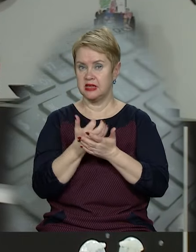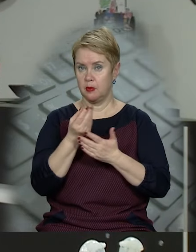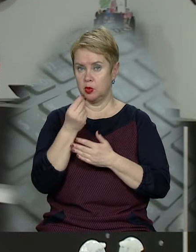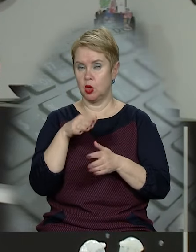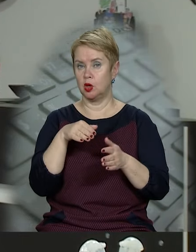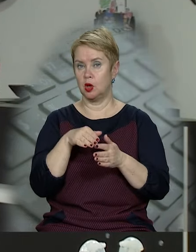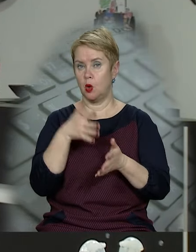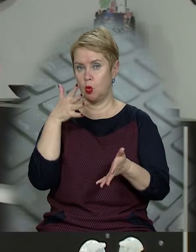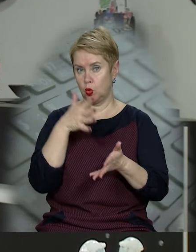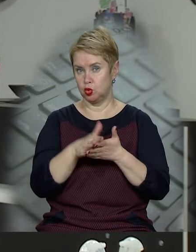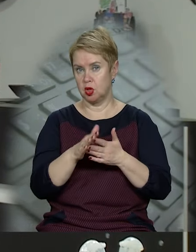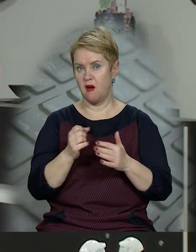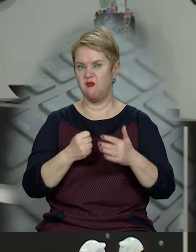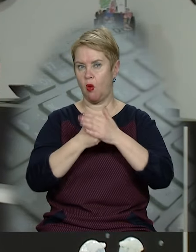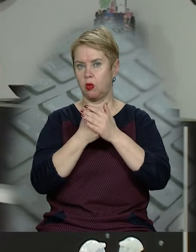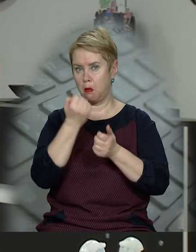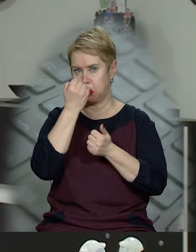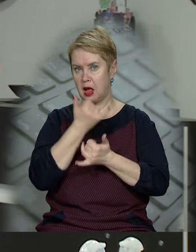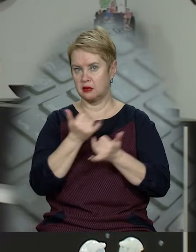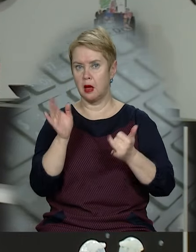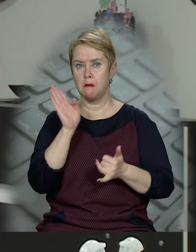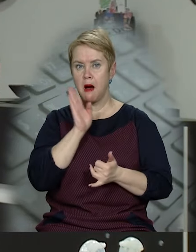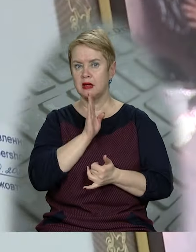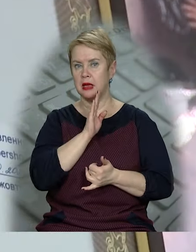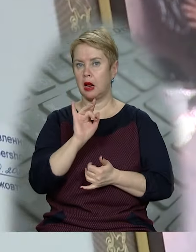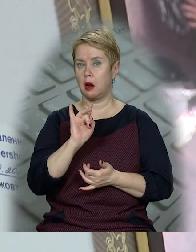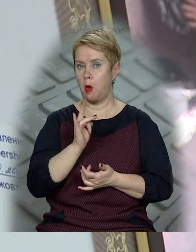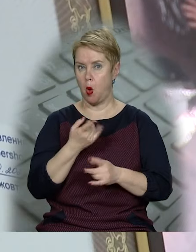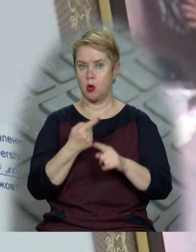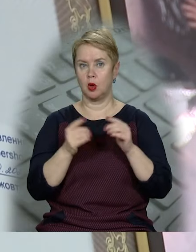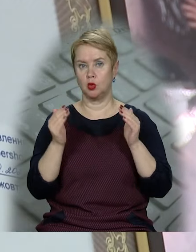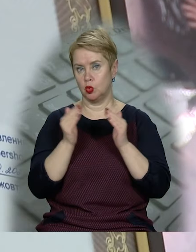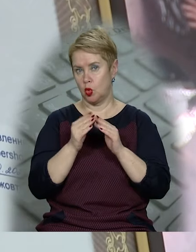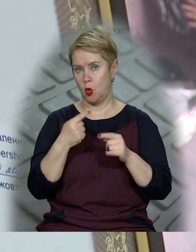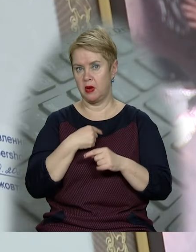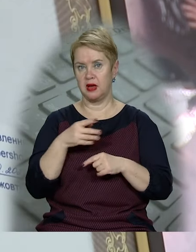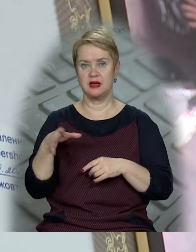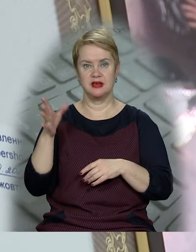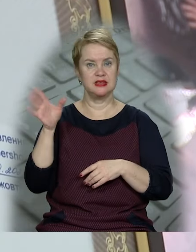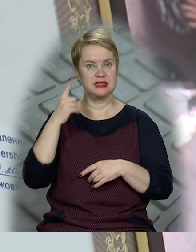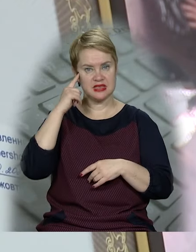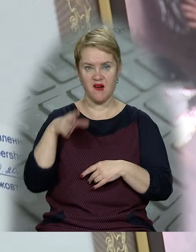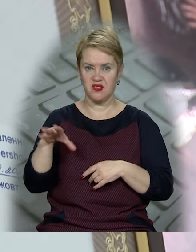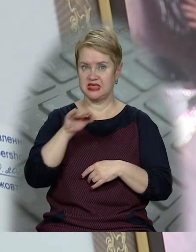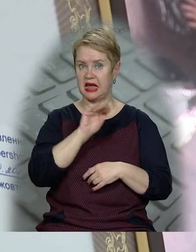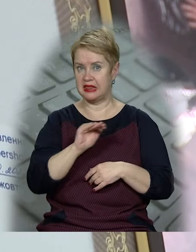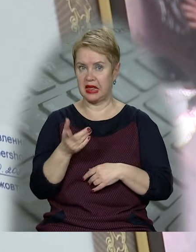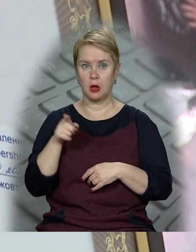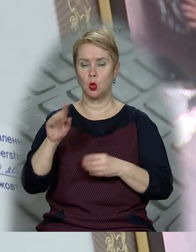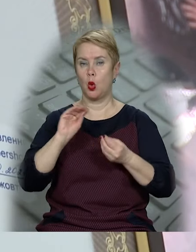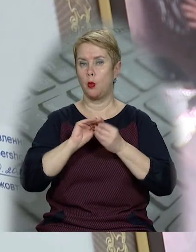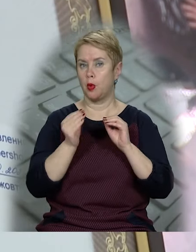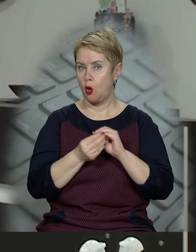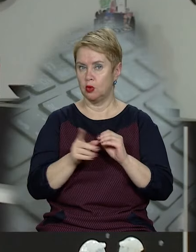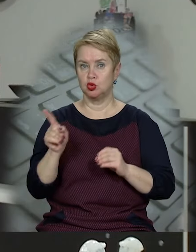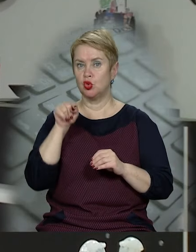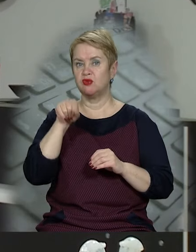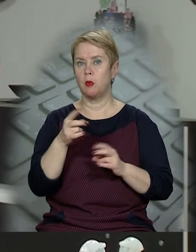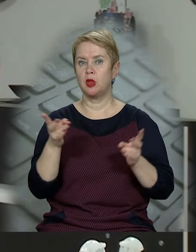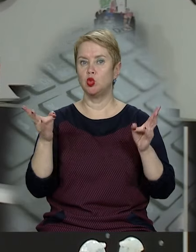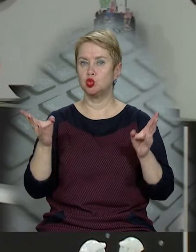ушли на фонд благотворительності «Дома матері ребенка». В принципе, мы знаем всех деток и знаем, какие у них проблемы, что, в чем